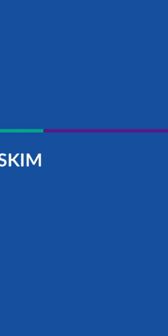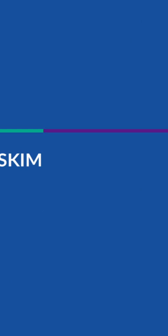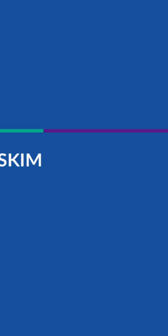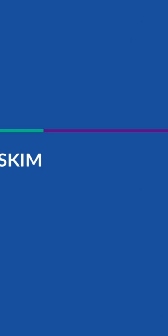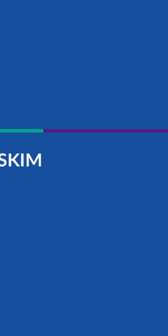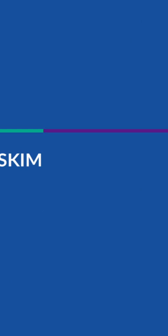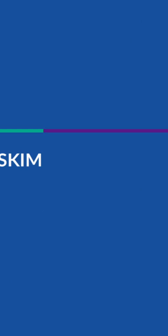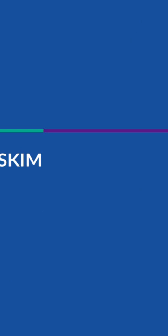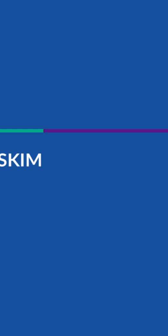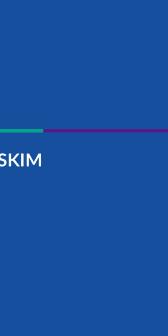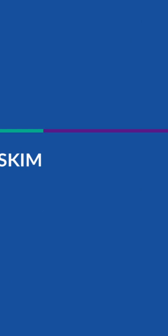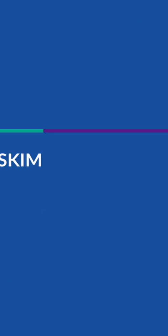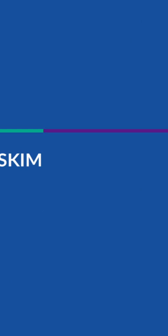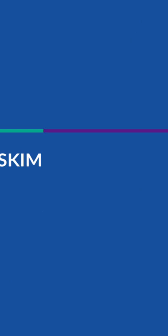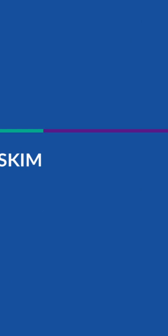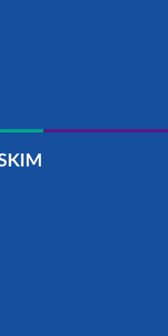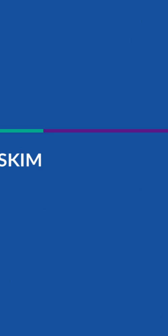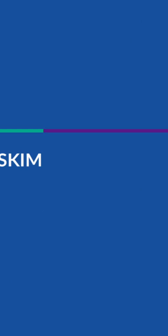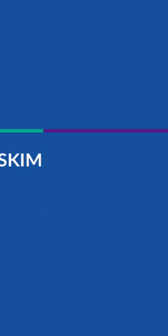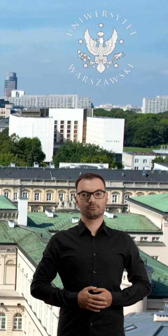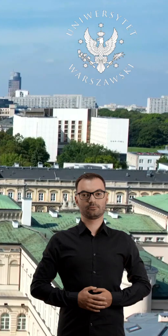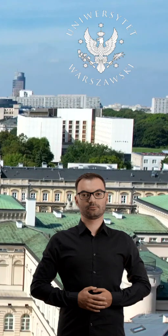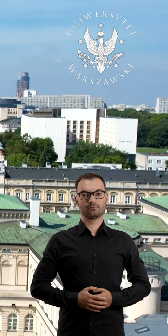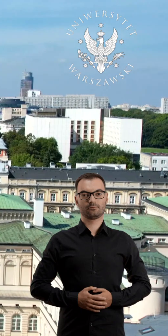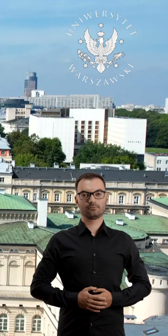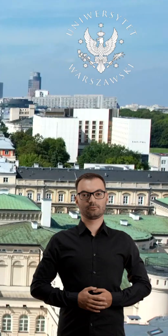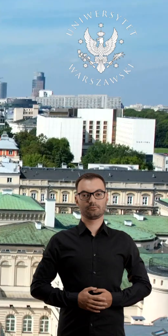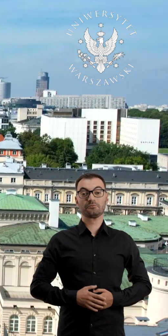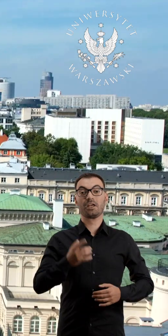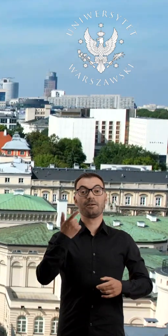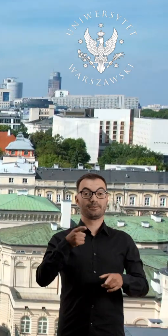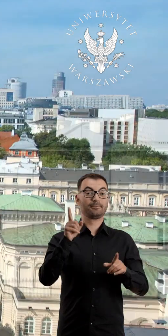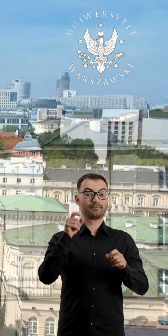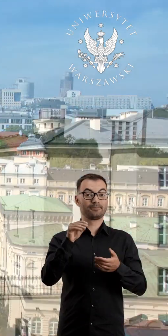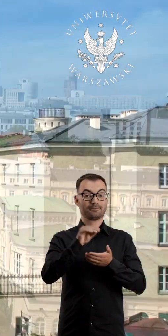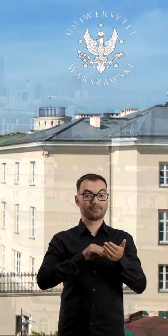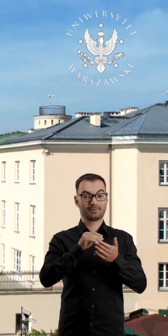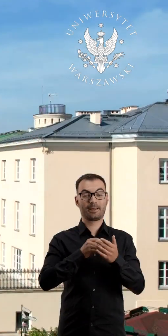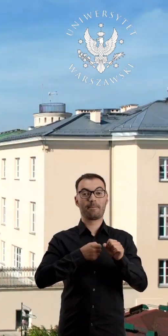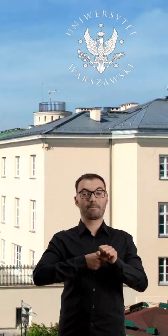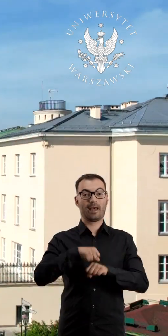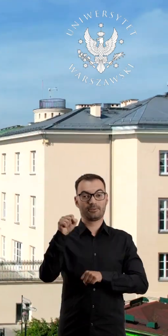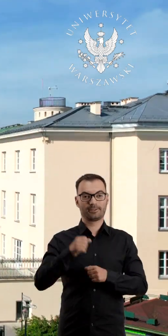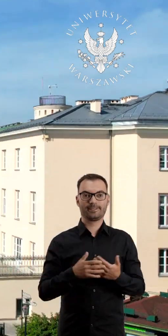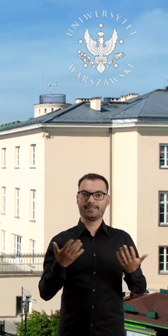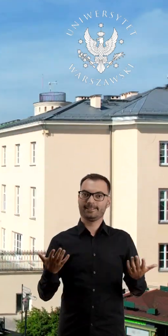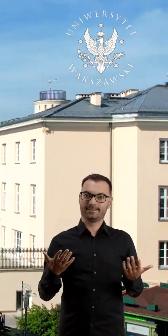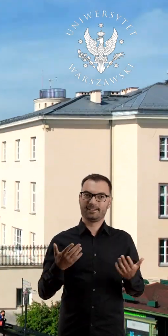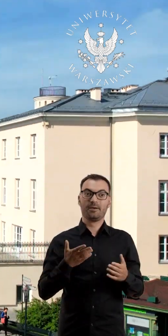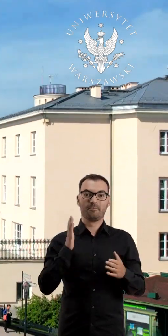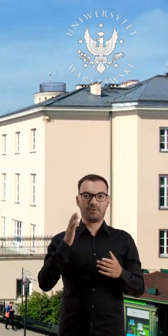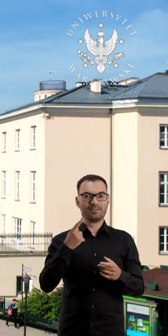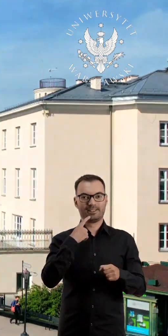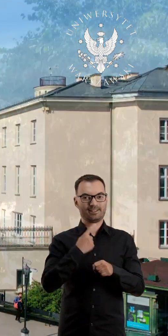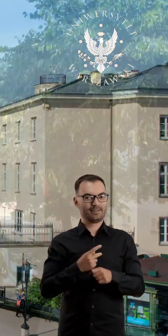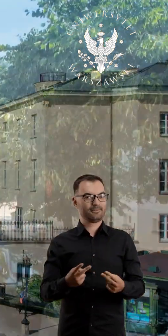Warszawskim. Osoby z trudnościami zdrowotnymi. Lektor. Przystępując do egzaminu dojrzałości, stajesz przed